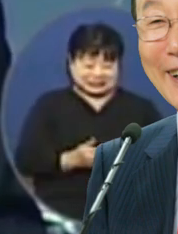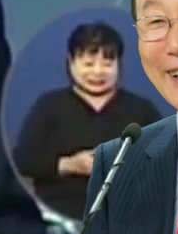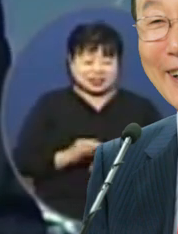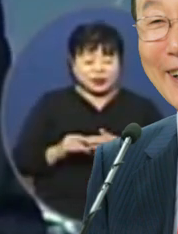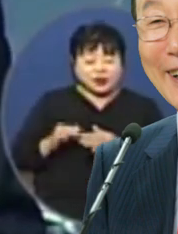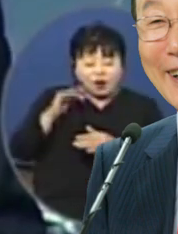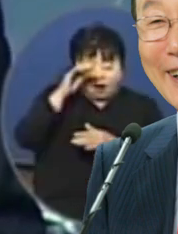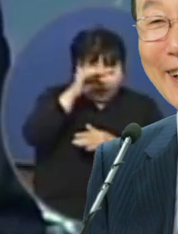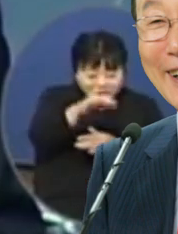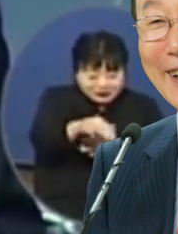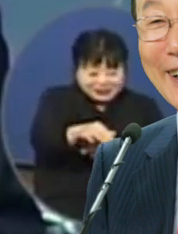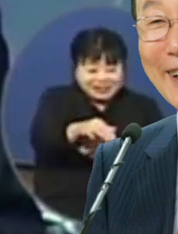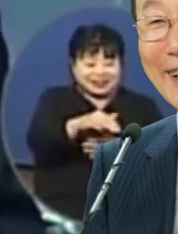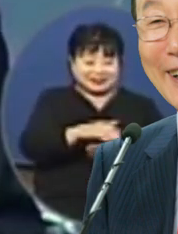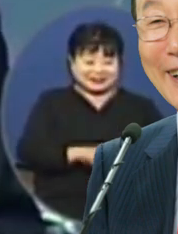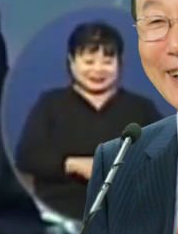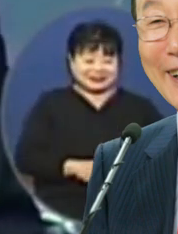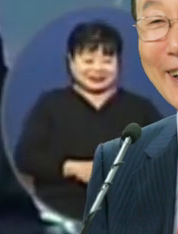넘치게